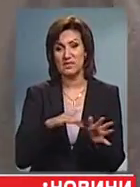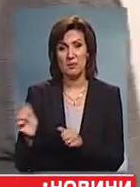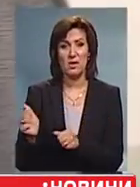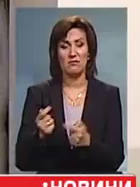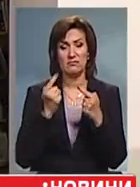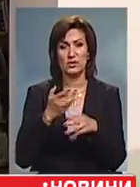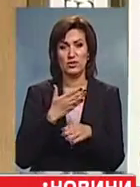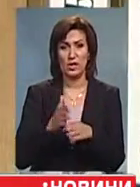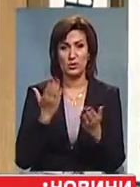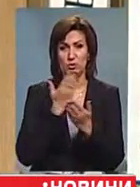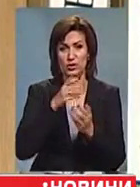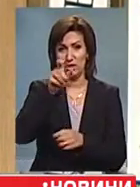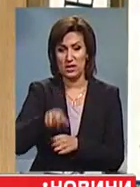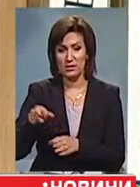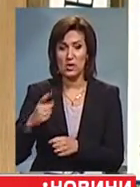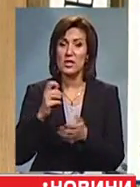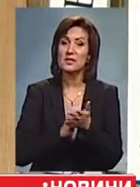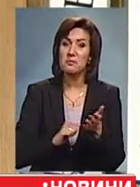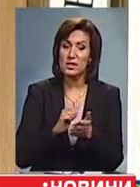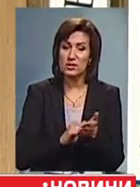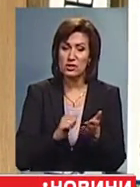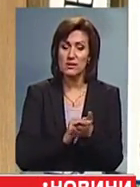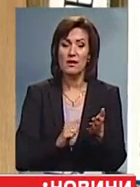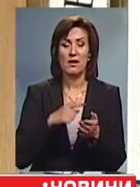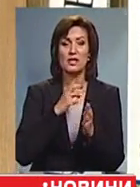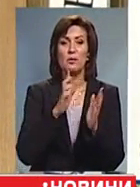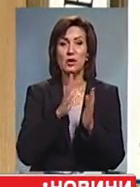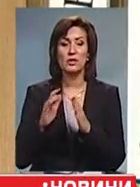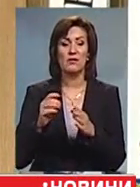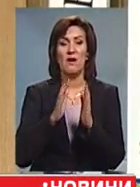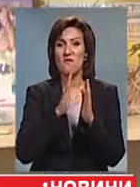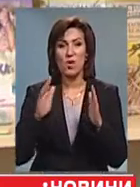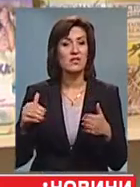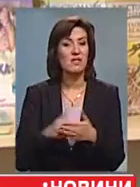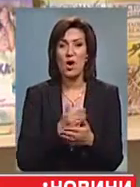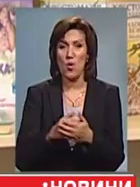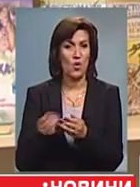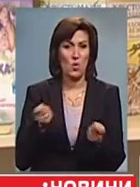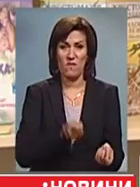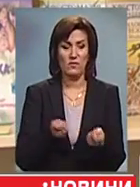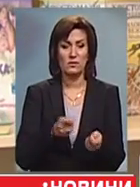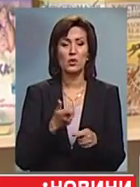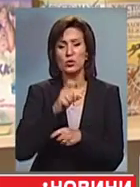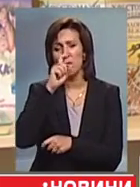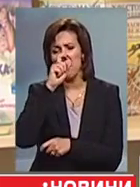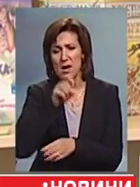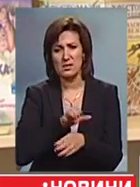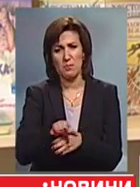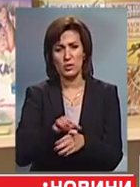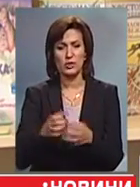левову частку читачів. Одна з причин, каже бібліотекарка Наталя Богданова, що фонд не оновлюється. Зараз дуже погане